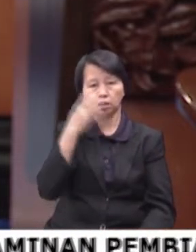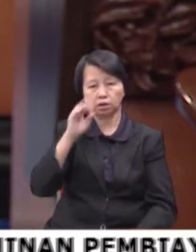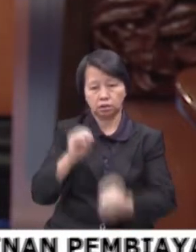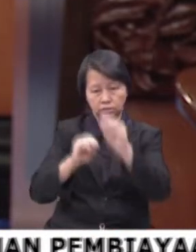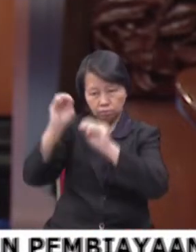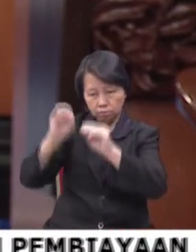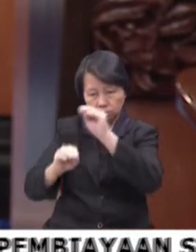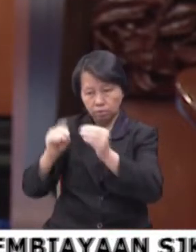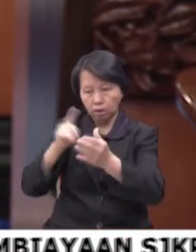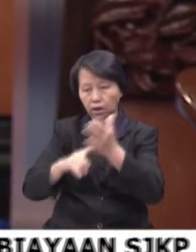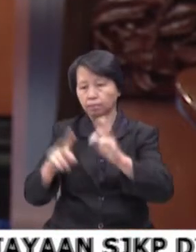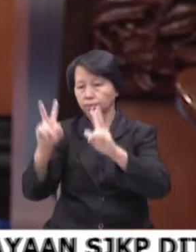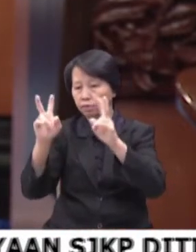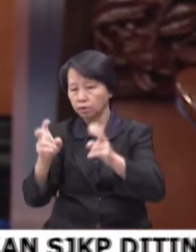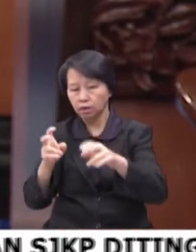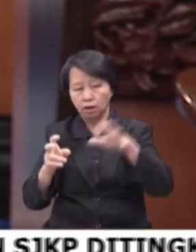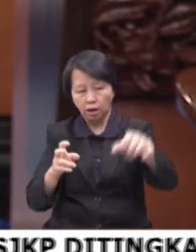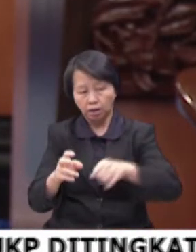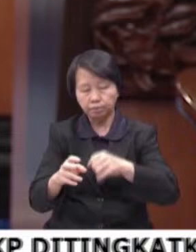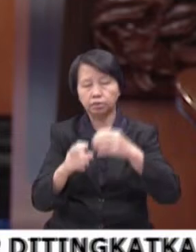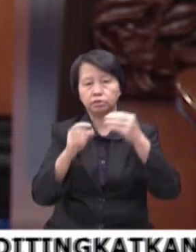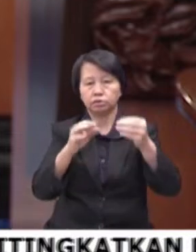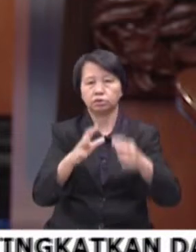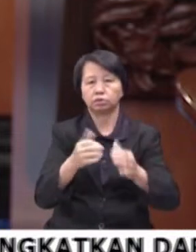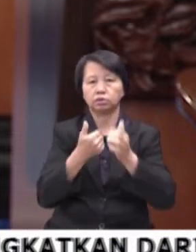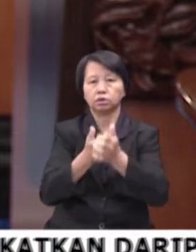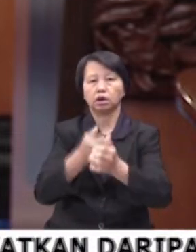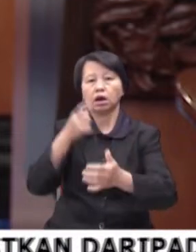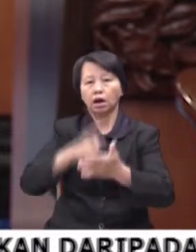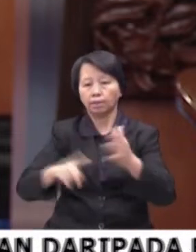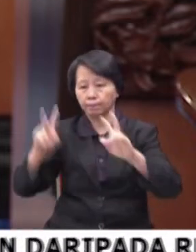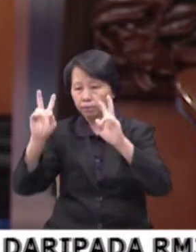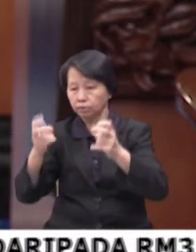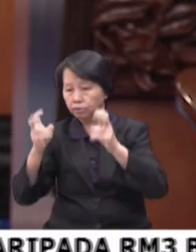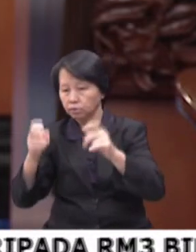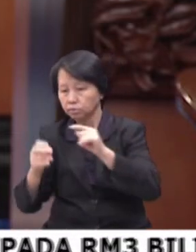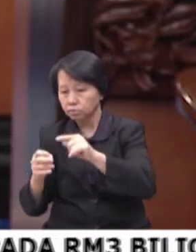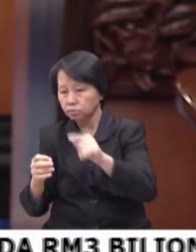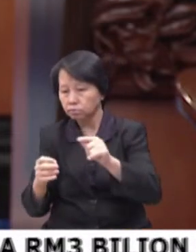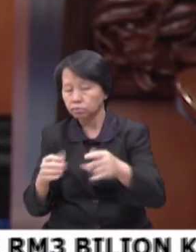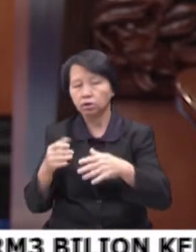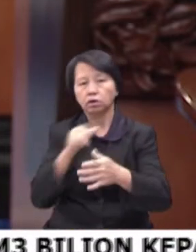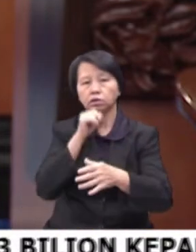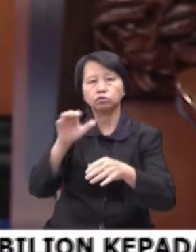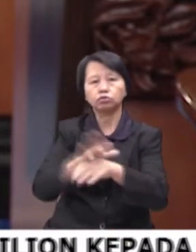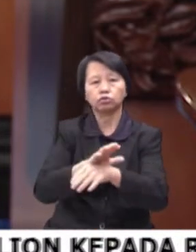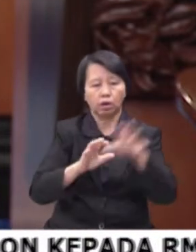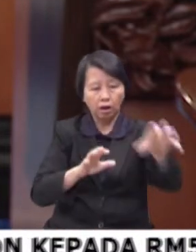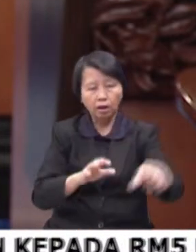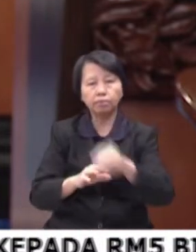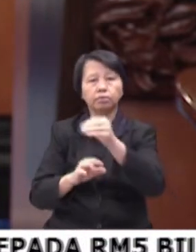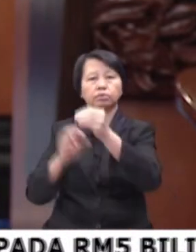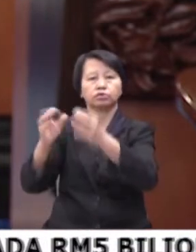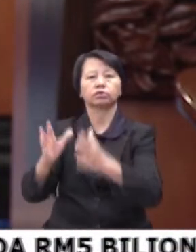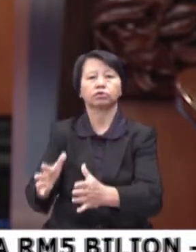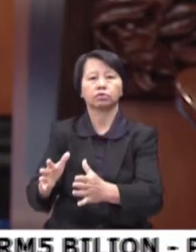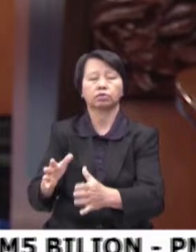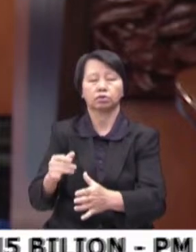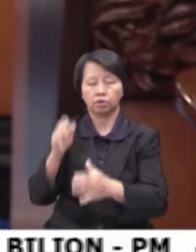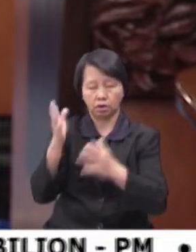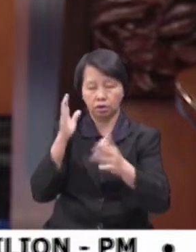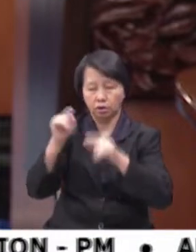Apakah mata pelajaran pengambilan guru adalah betasakan Apakah mata pelajaran yang di kekurangan yang itu kita akan